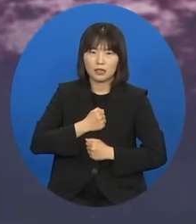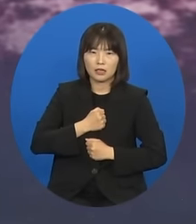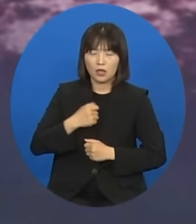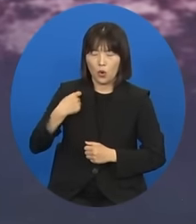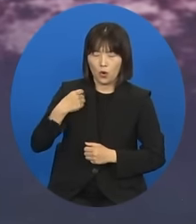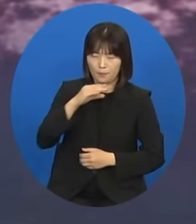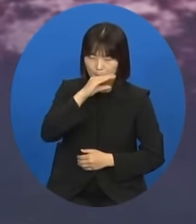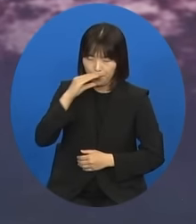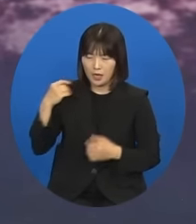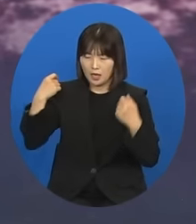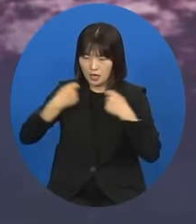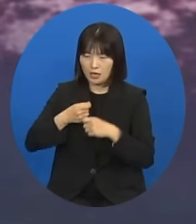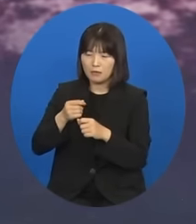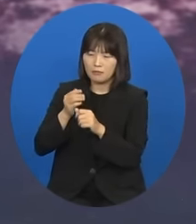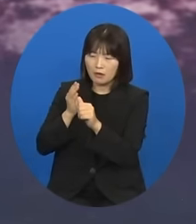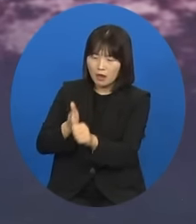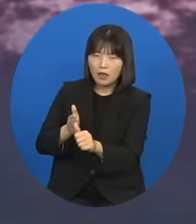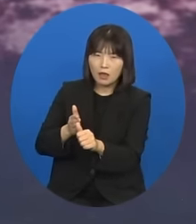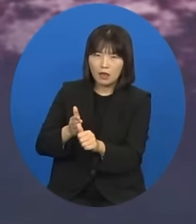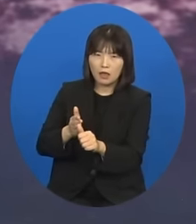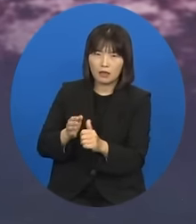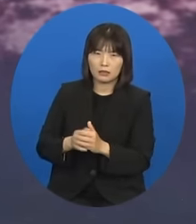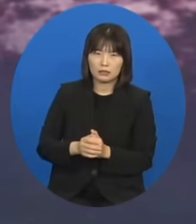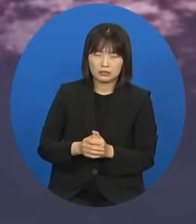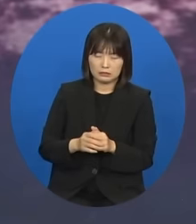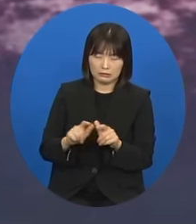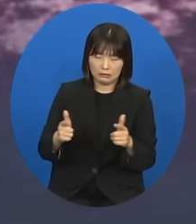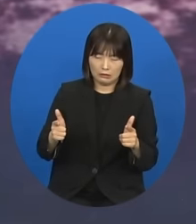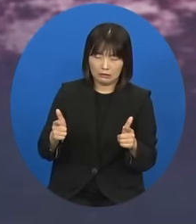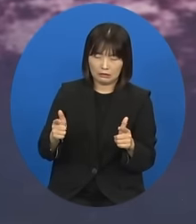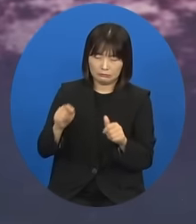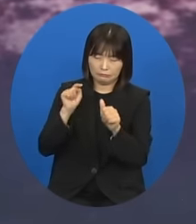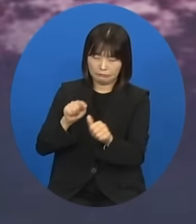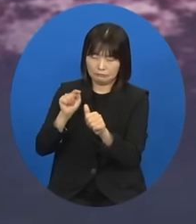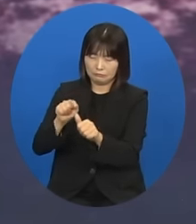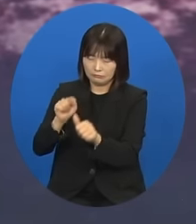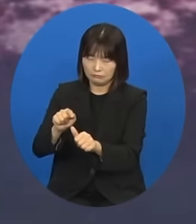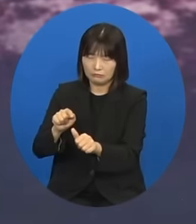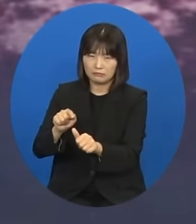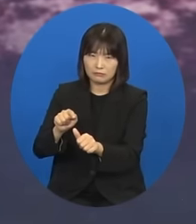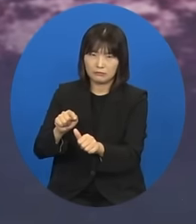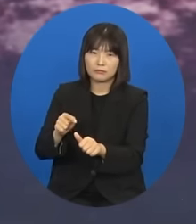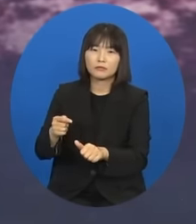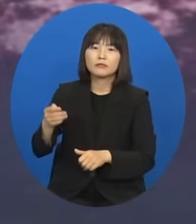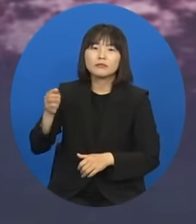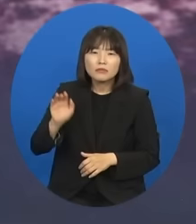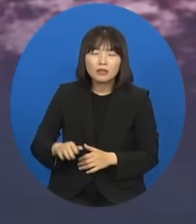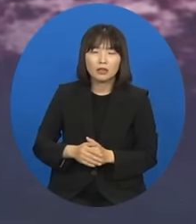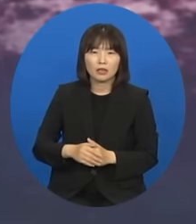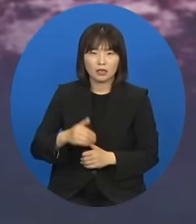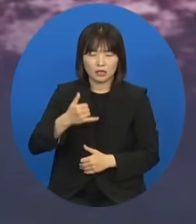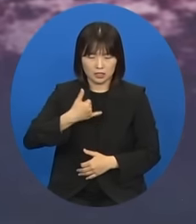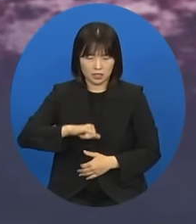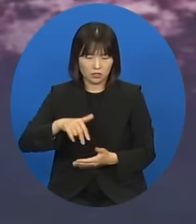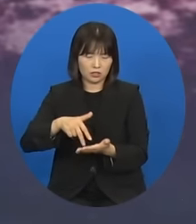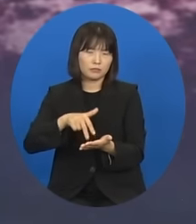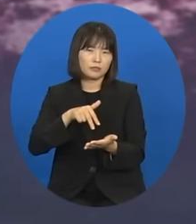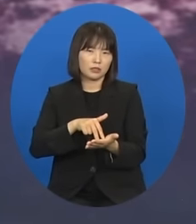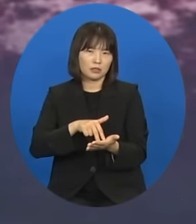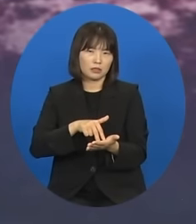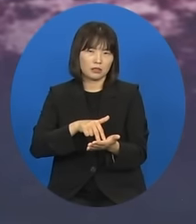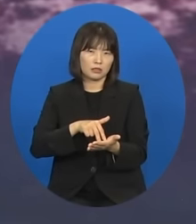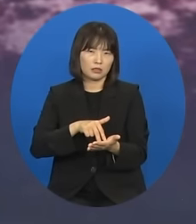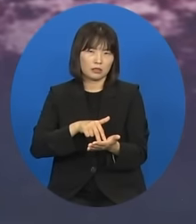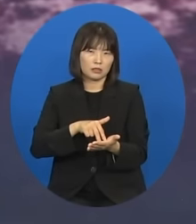입어야 된다 여러 가지 기대를 막 얘기를 하지만 다 맞는 이야기죠 옳은 말이에요 그런데 자녀 들의 입장에서 때로는